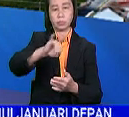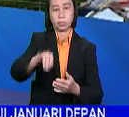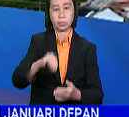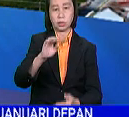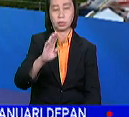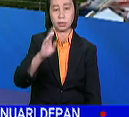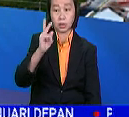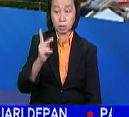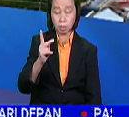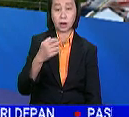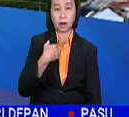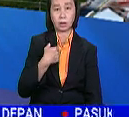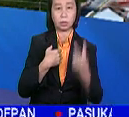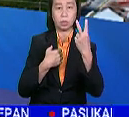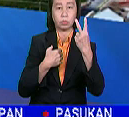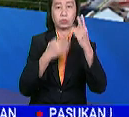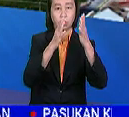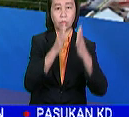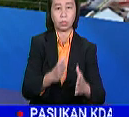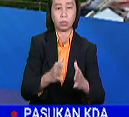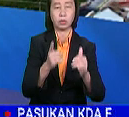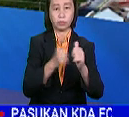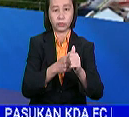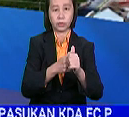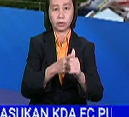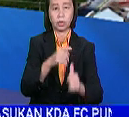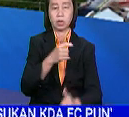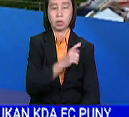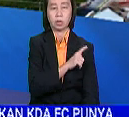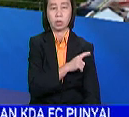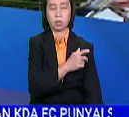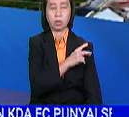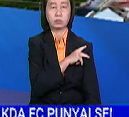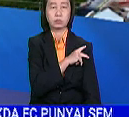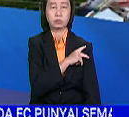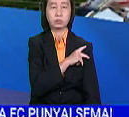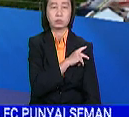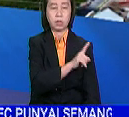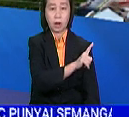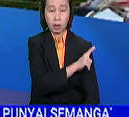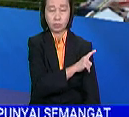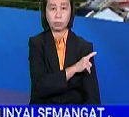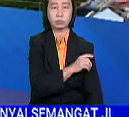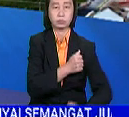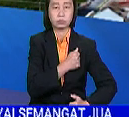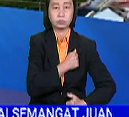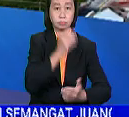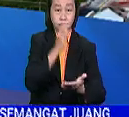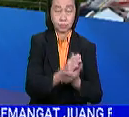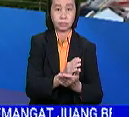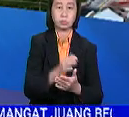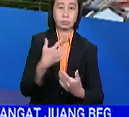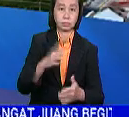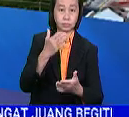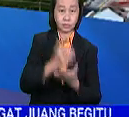kenyalang J bike kepada dua penerima yang didahului oleh leftenan know Besar Muhammad melintang Abdullah diikuti oleh